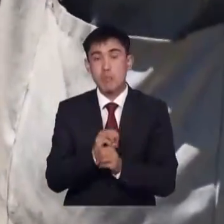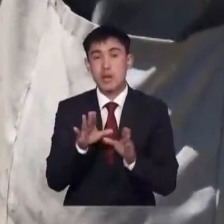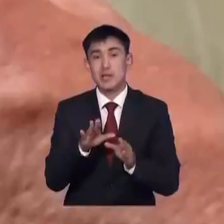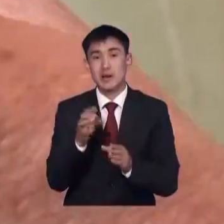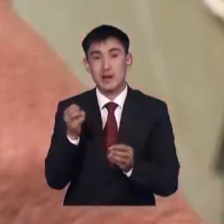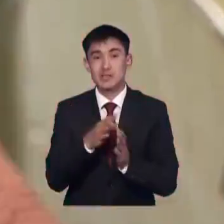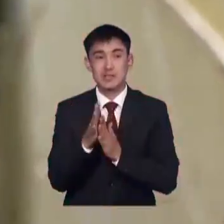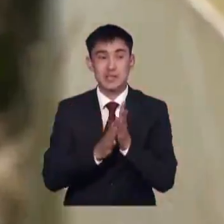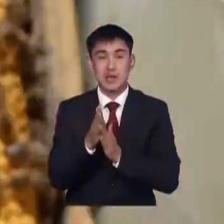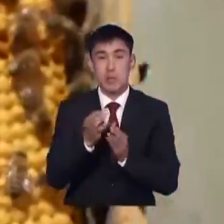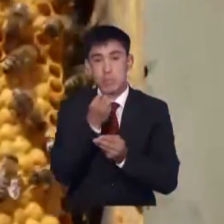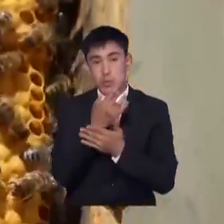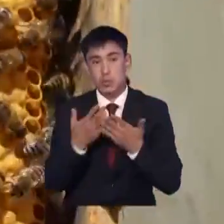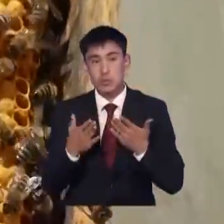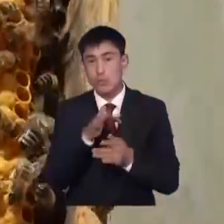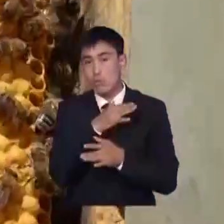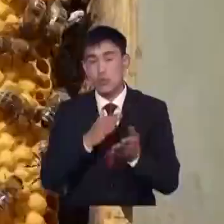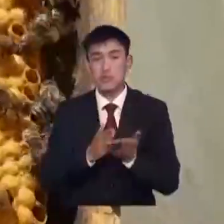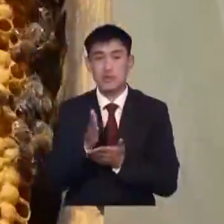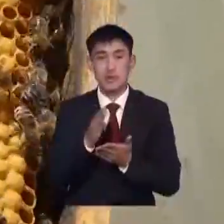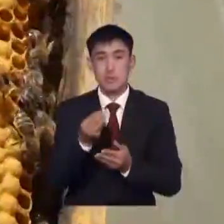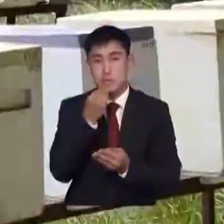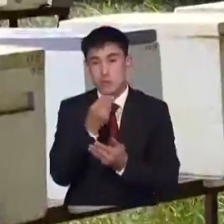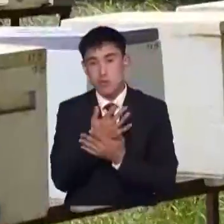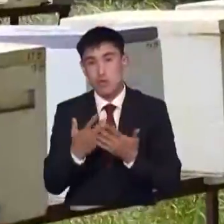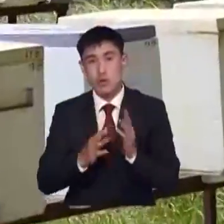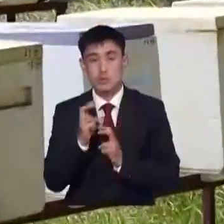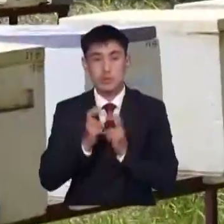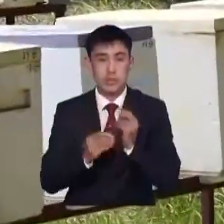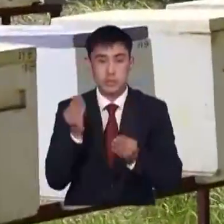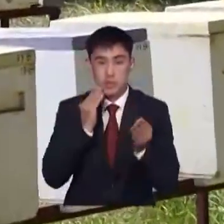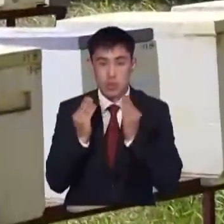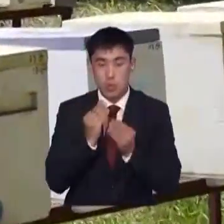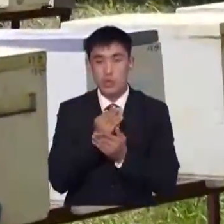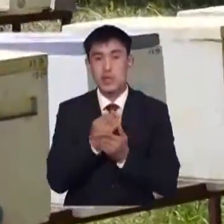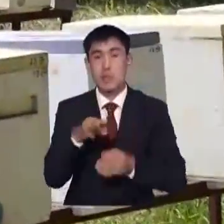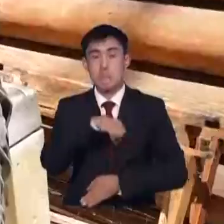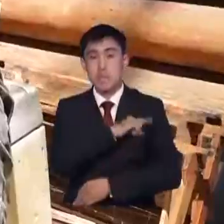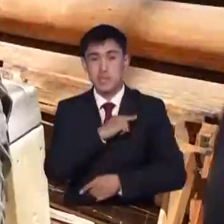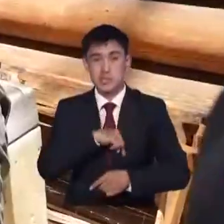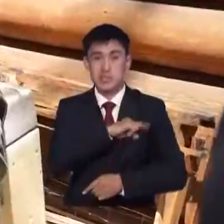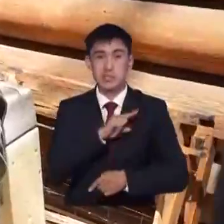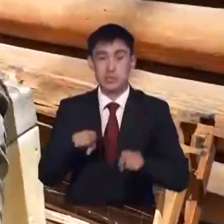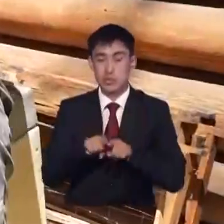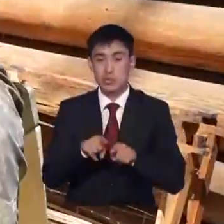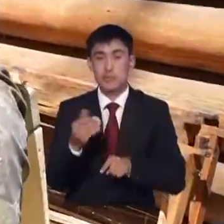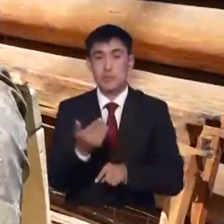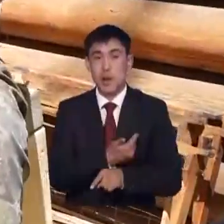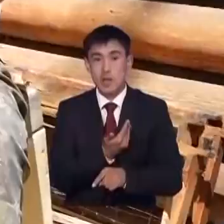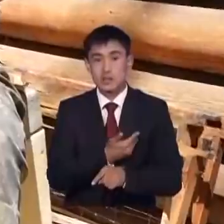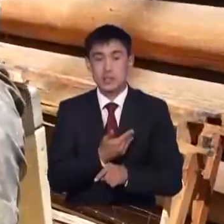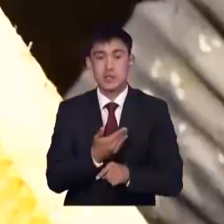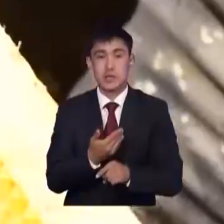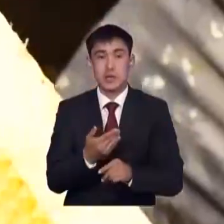продукты пчеловодства используются во многих сферах пищевой промышленности косметологии и конечно медицине ведь о пользе этой натуральной